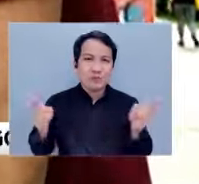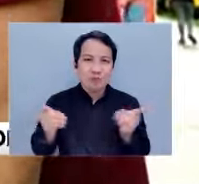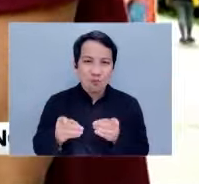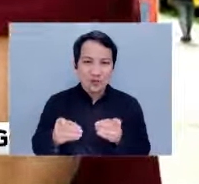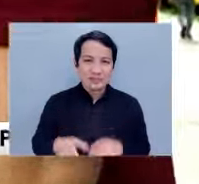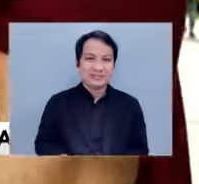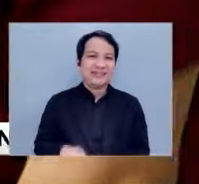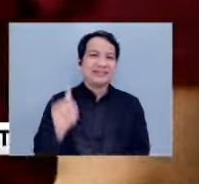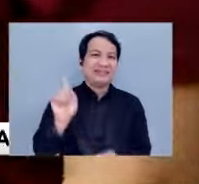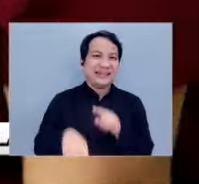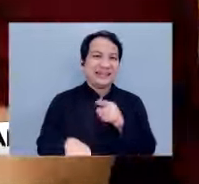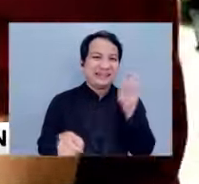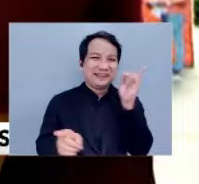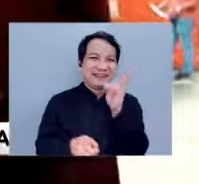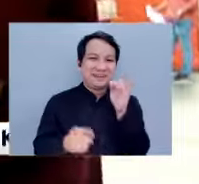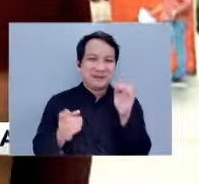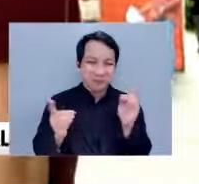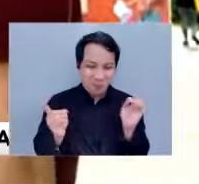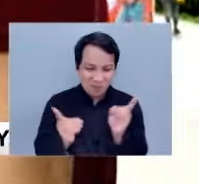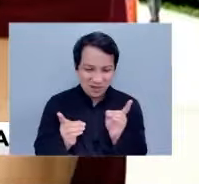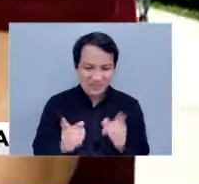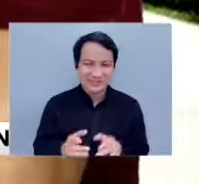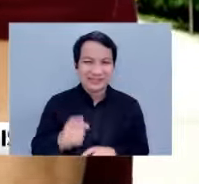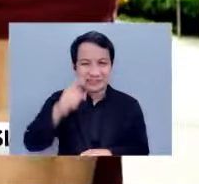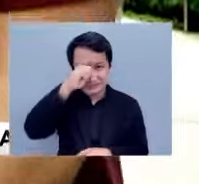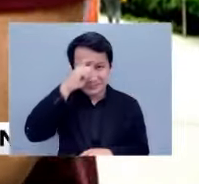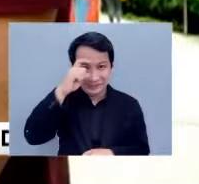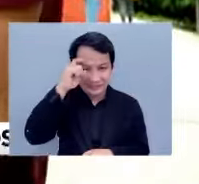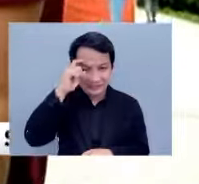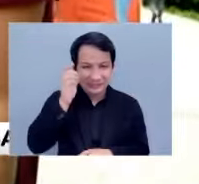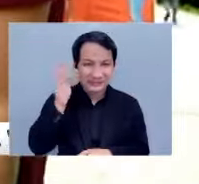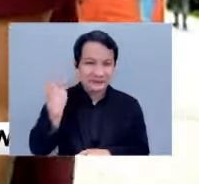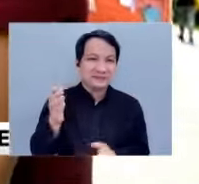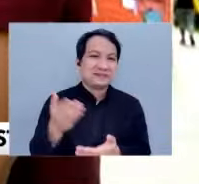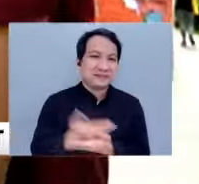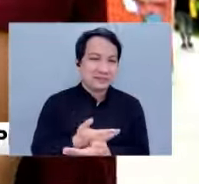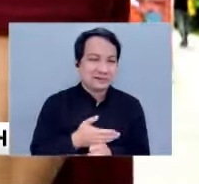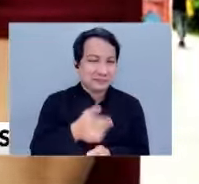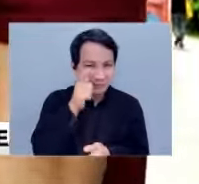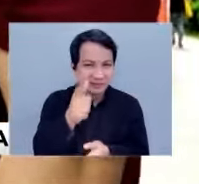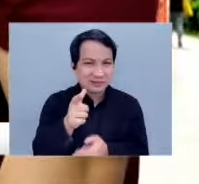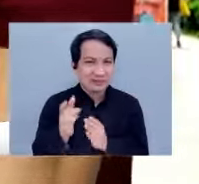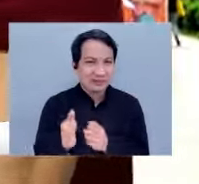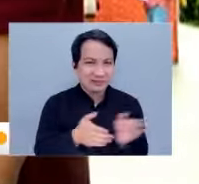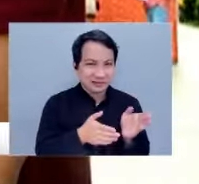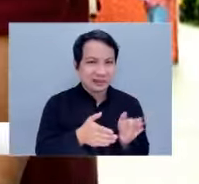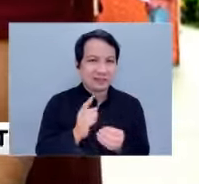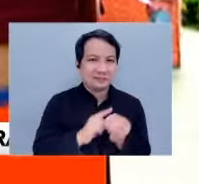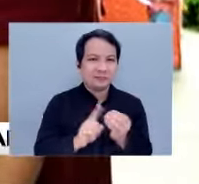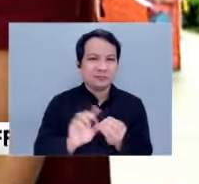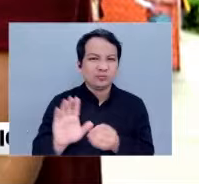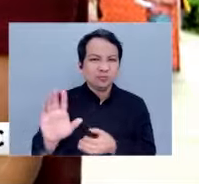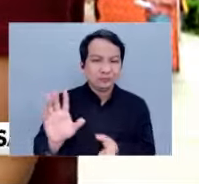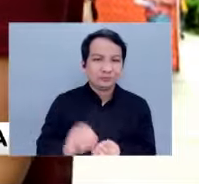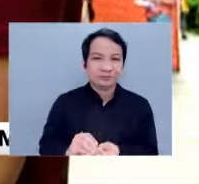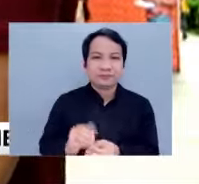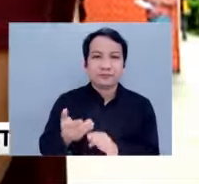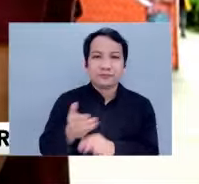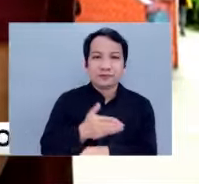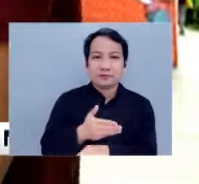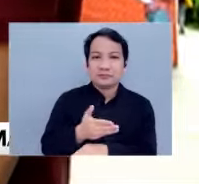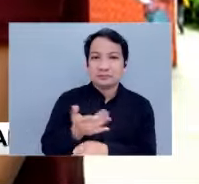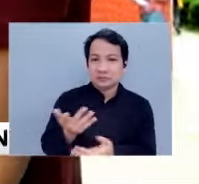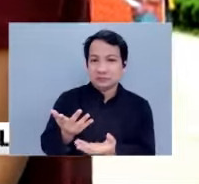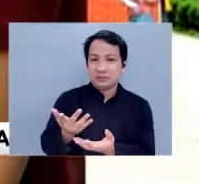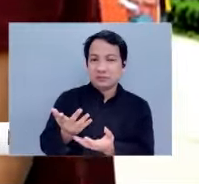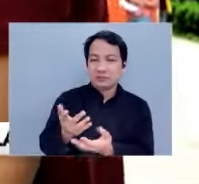na? Oo. Summer season. Yeah, summer season. Yeah, ipe-prepare natin yan. Okay. Bagong pananaw